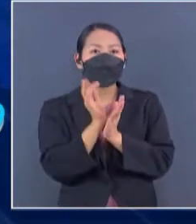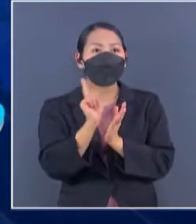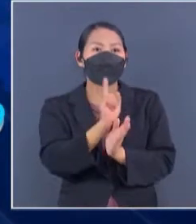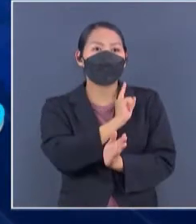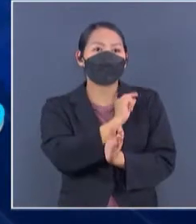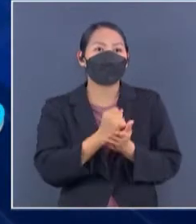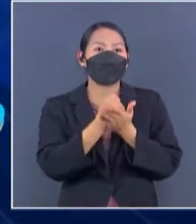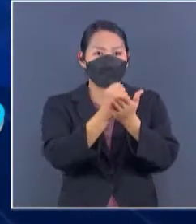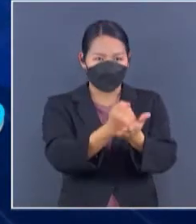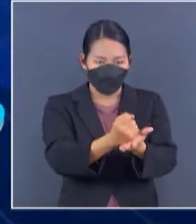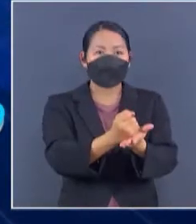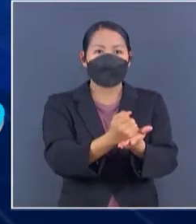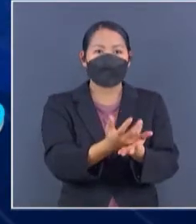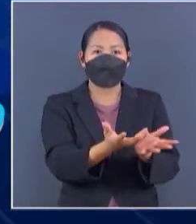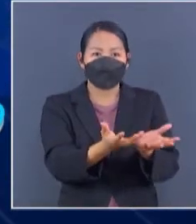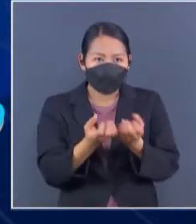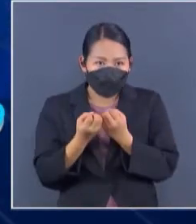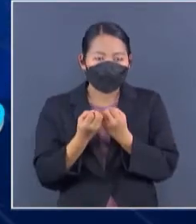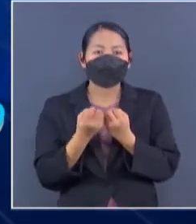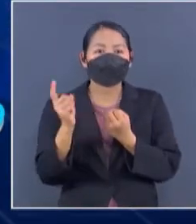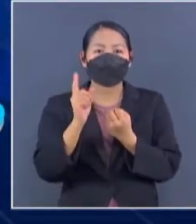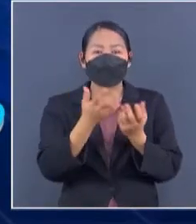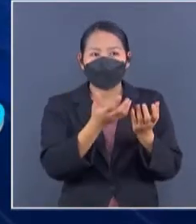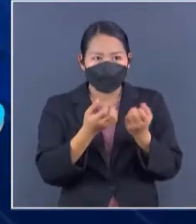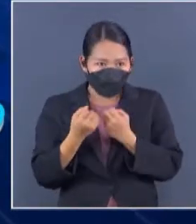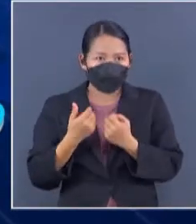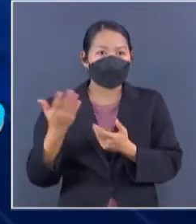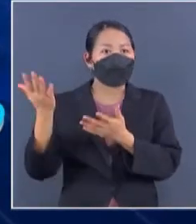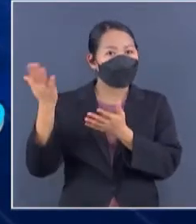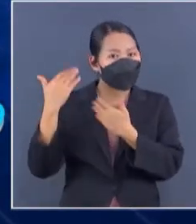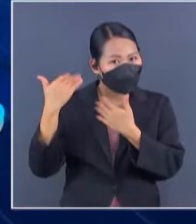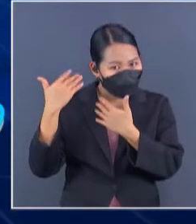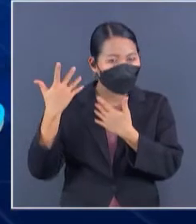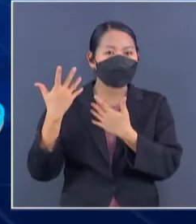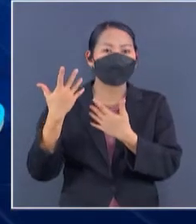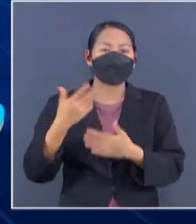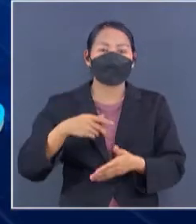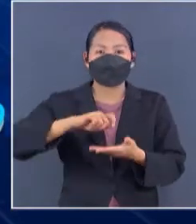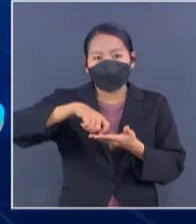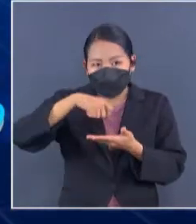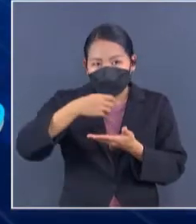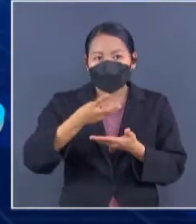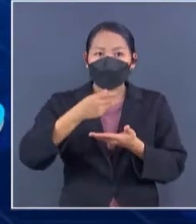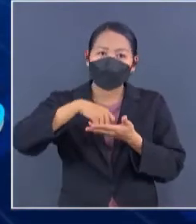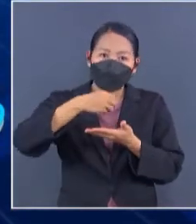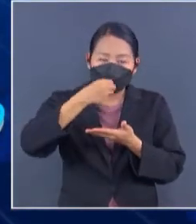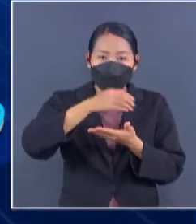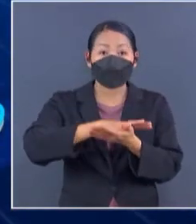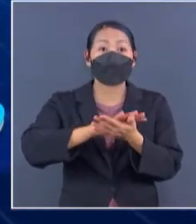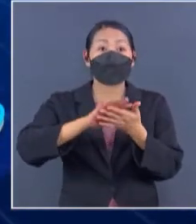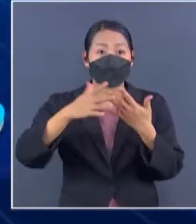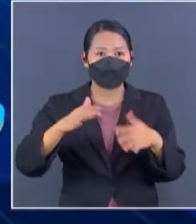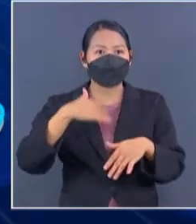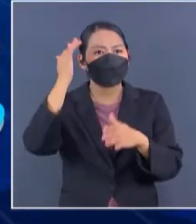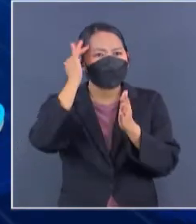คนนี้ไปอาบน้ำเปลี่ยนเสื้อผ้าใหม่ไปกินข้าวกินปลาให้เรียบร้อยแล้วจากนั้นตำรวจคงไม่ไปส่งใช่ไหมครับ